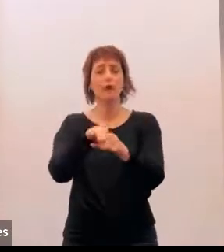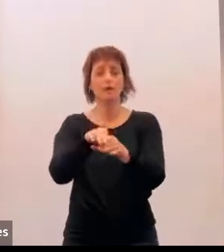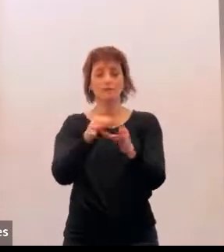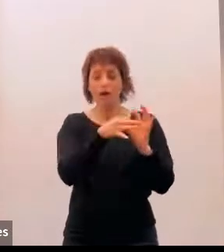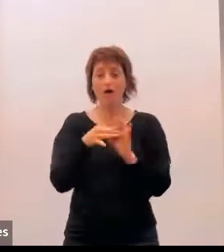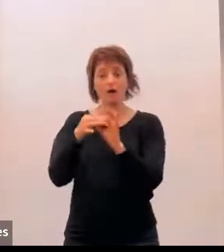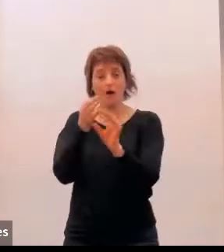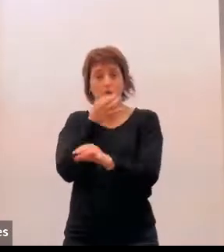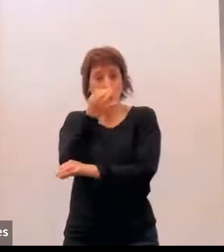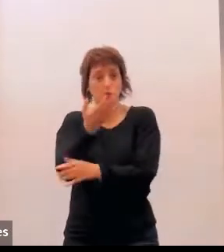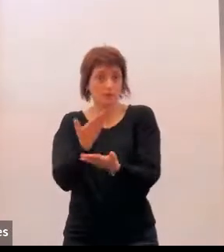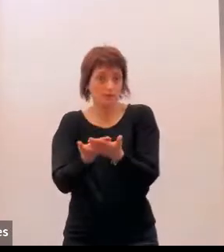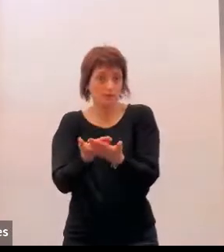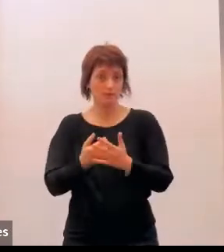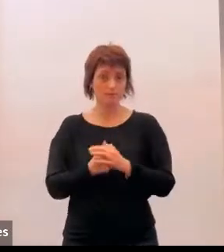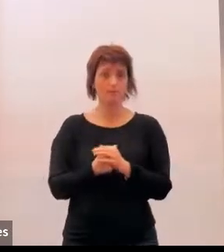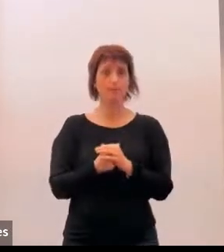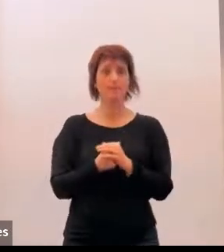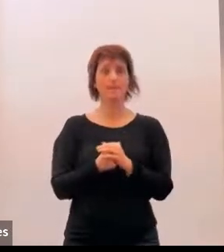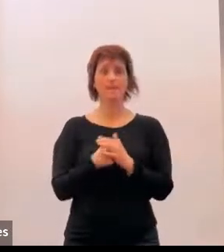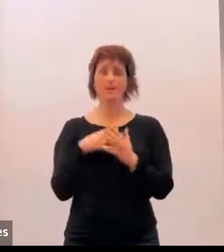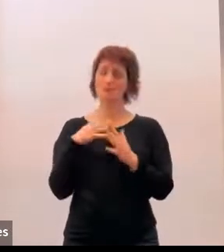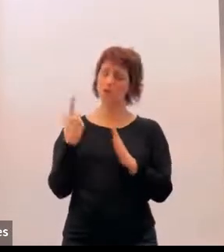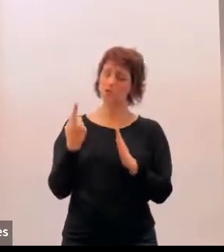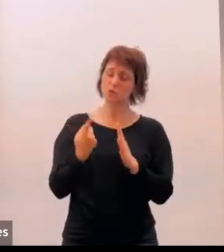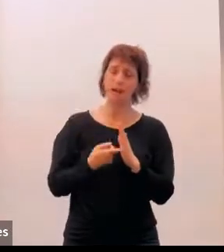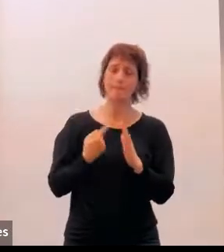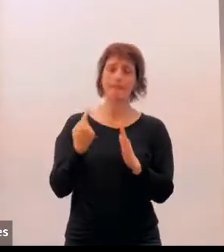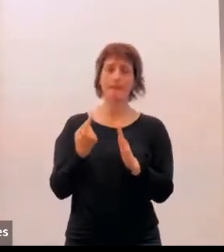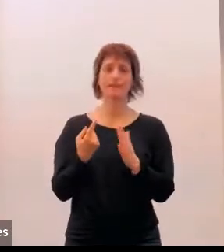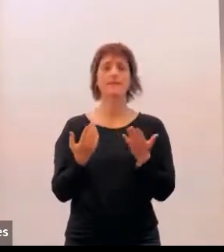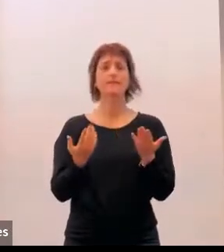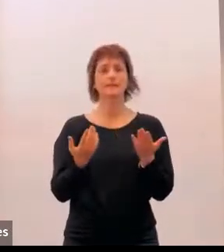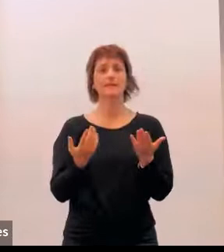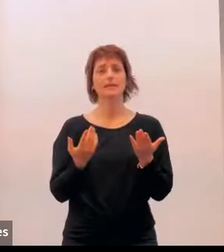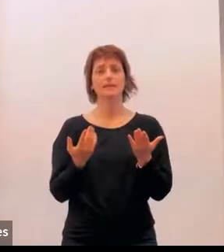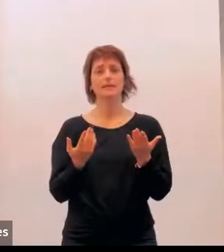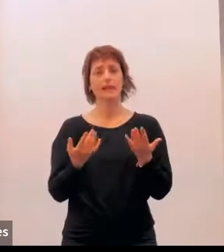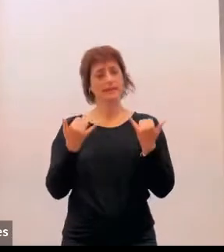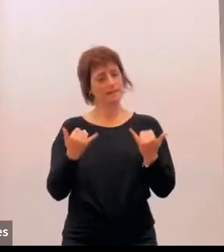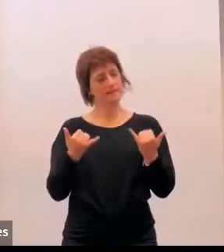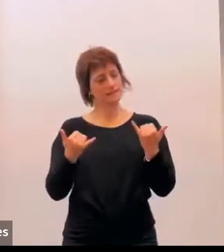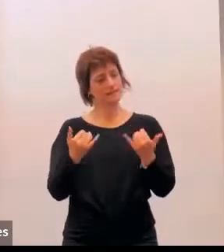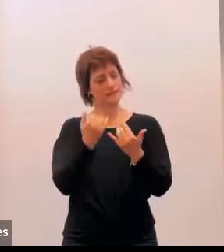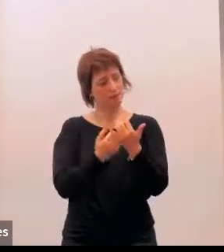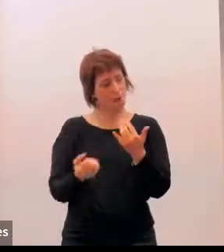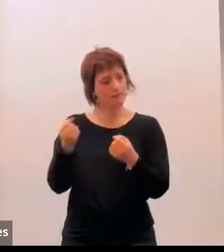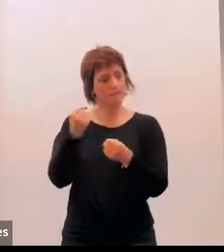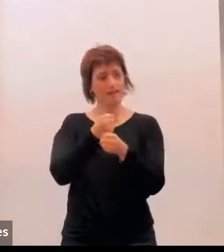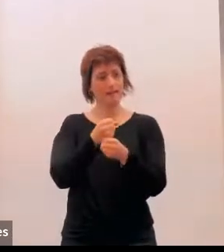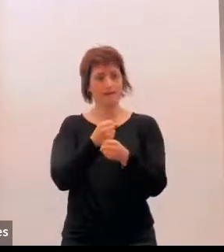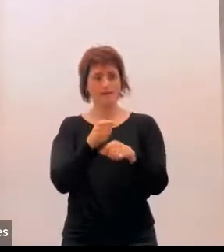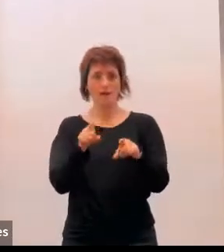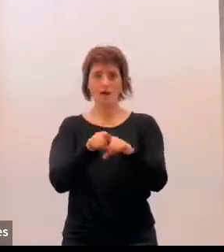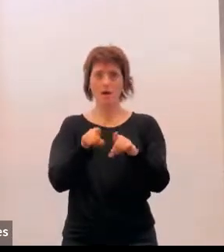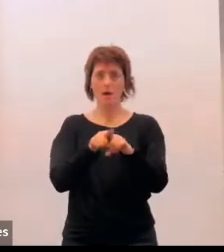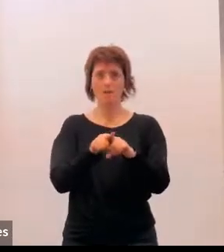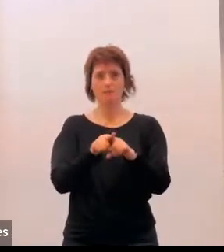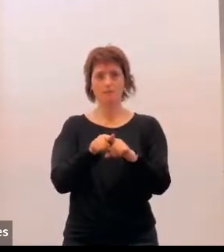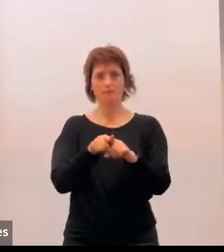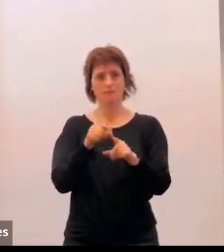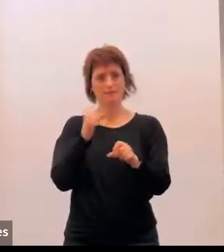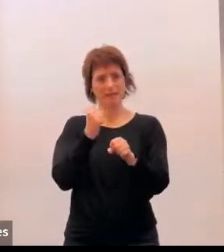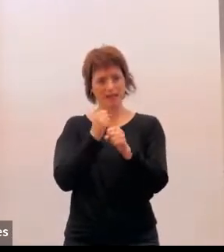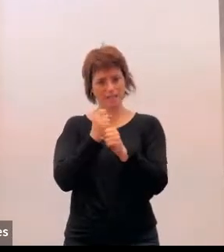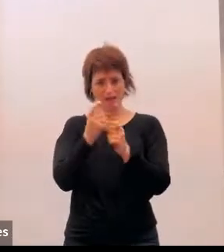dis. Je le redis, nous mettons en place un travail intégré de